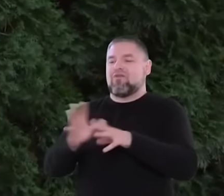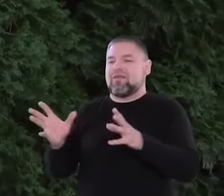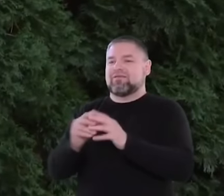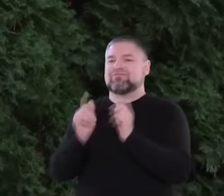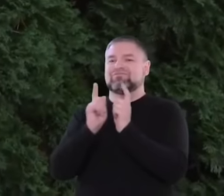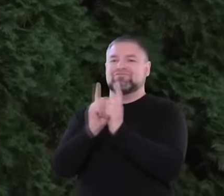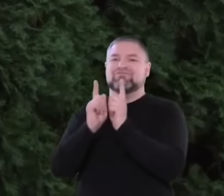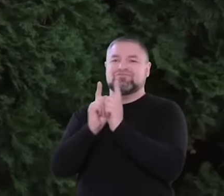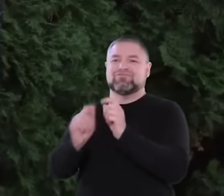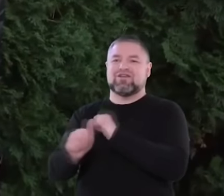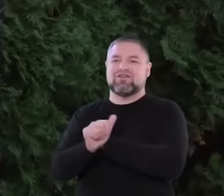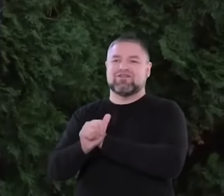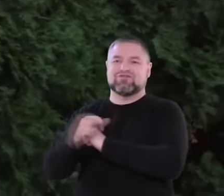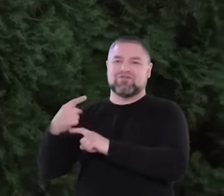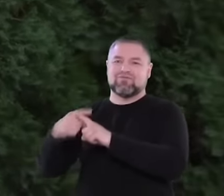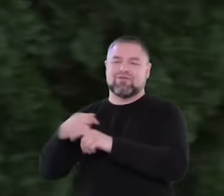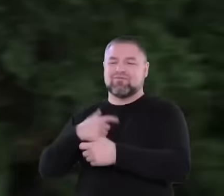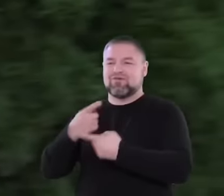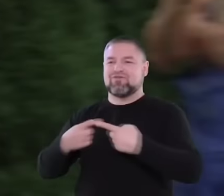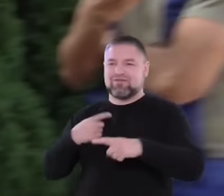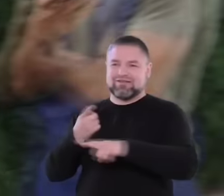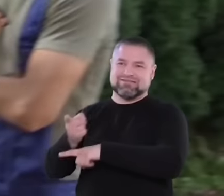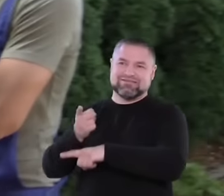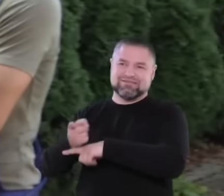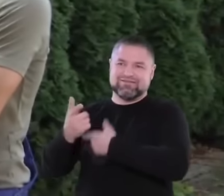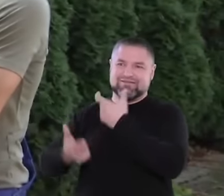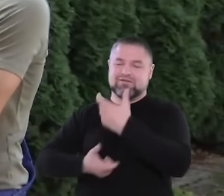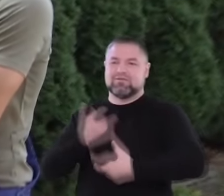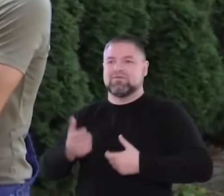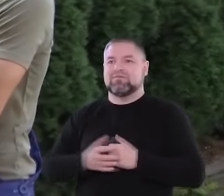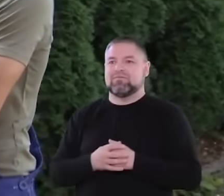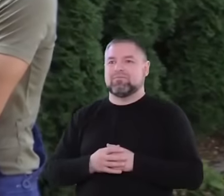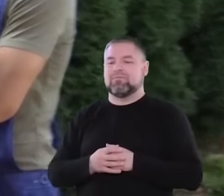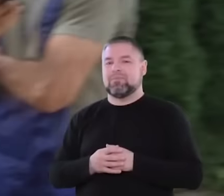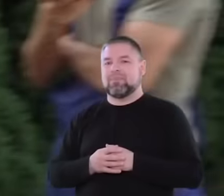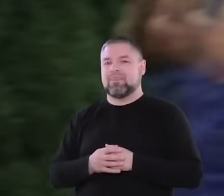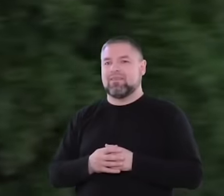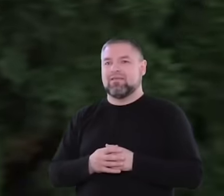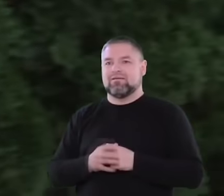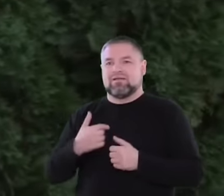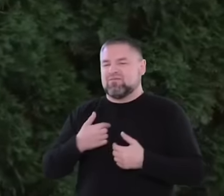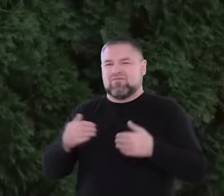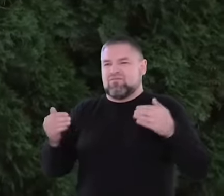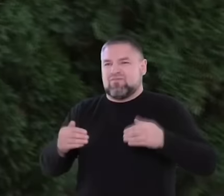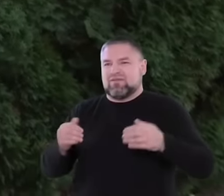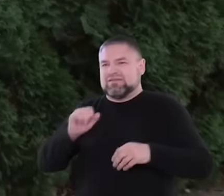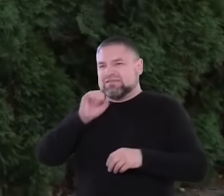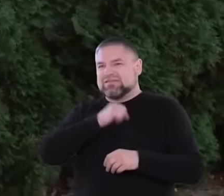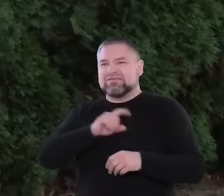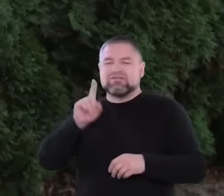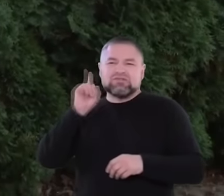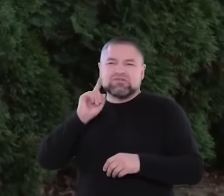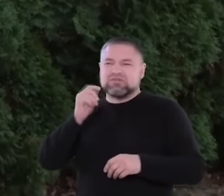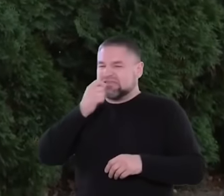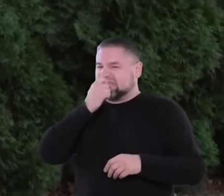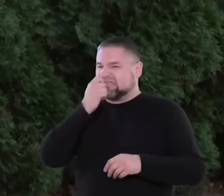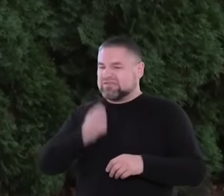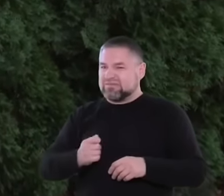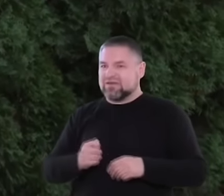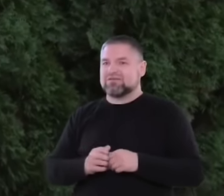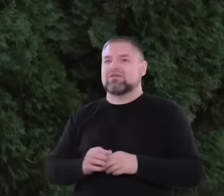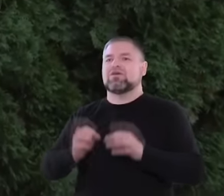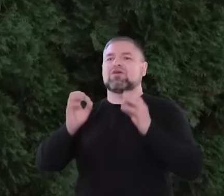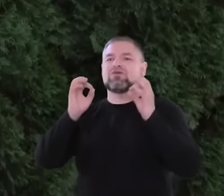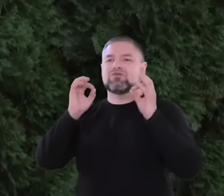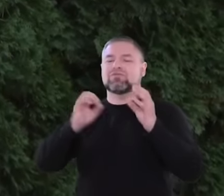taką 60+ i trochę łacha z niego drzemy, nie? O fuj, ja bym nie mogła. Starzy ludzie śmierdzą.